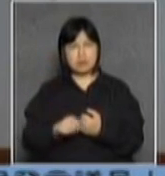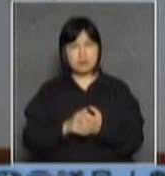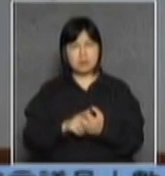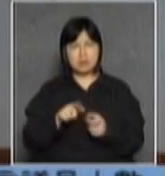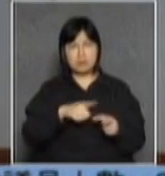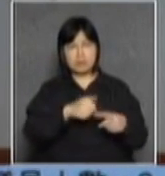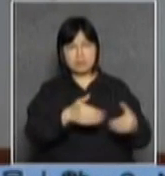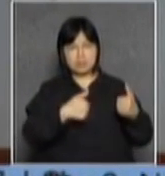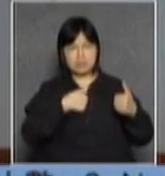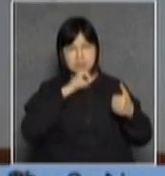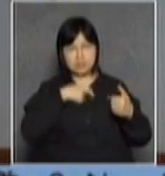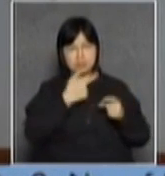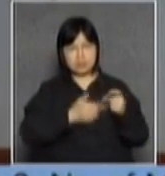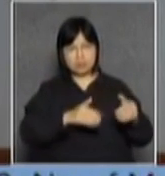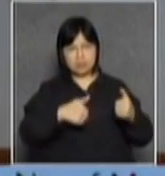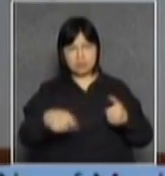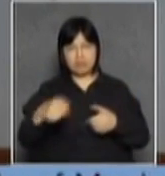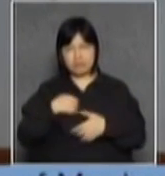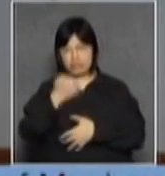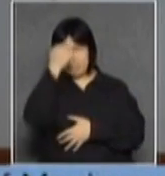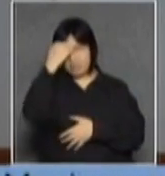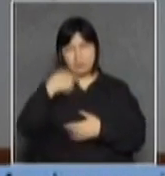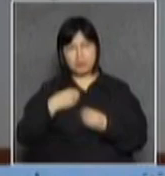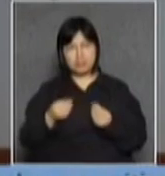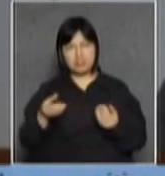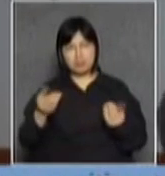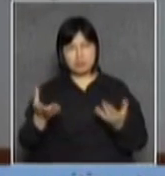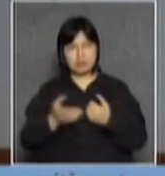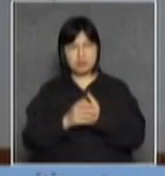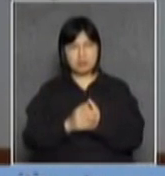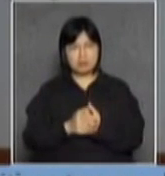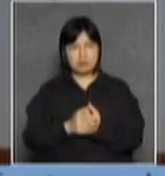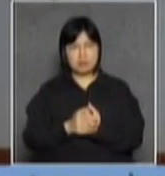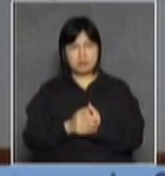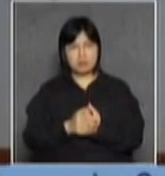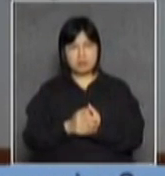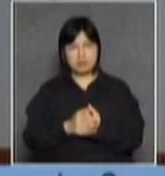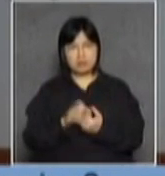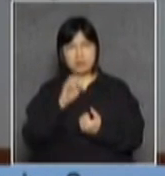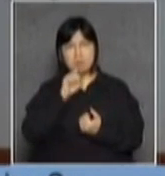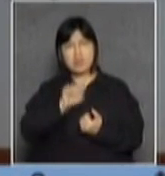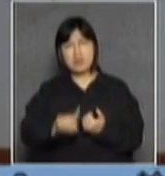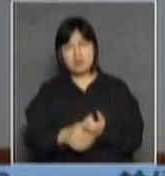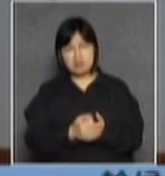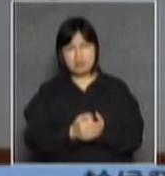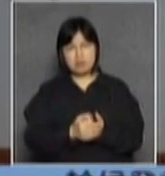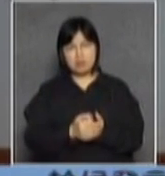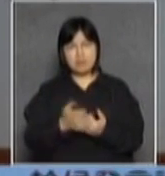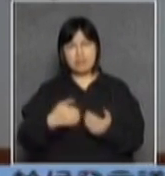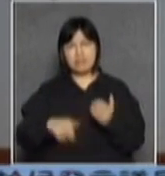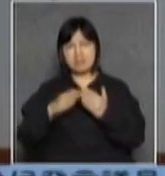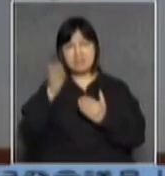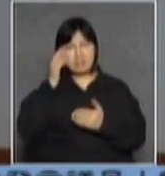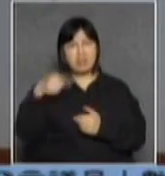喺大有錢佬，佢仲喺度10下10下就，哎，我哋冇錢使啊！講乜嘢喺度？翻屋企瞓覺啦